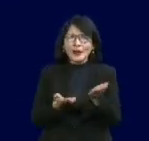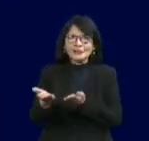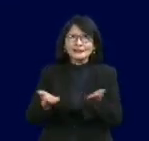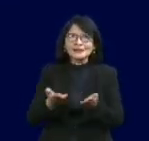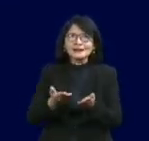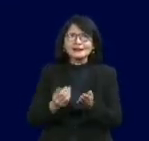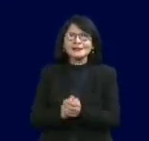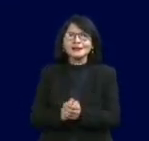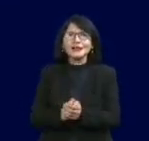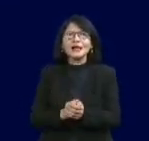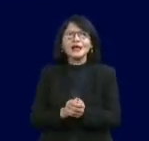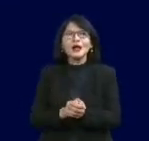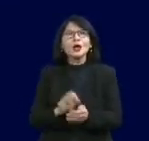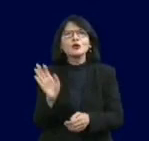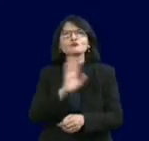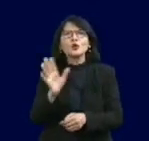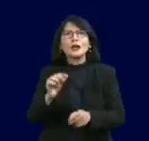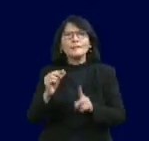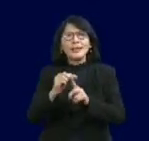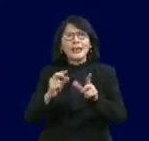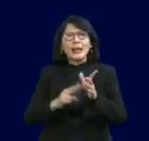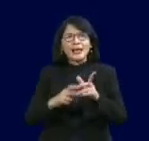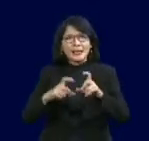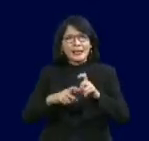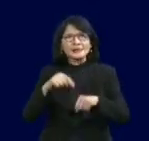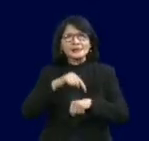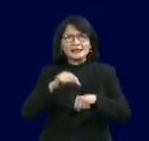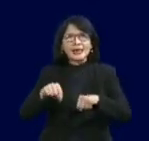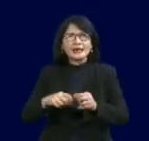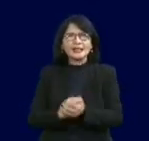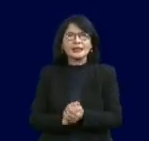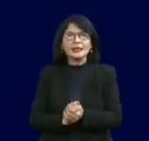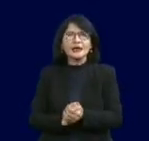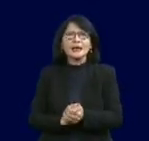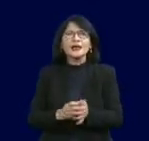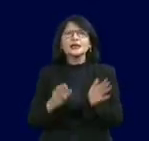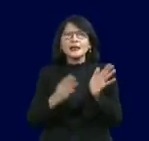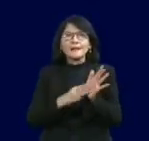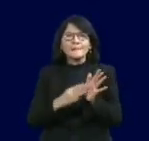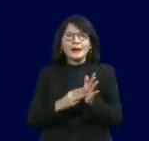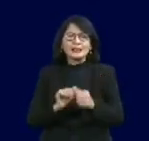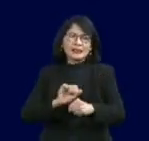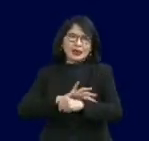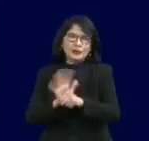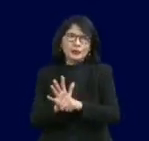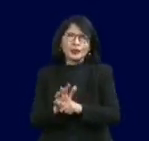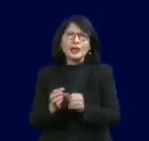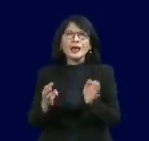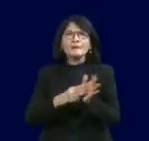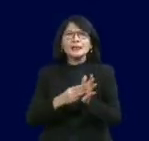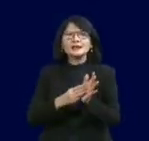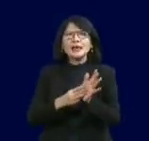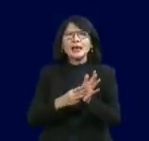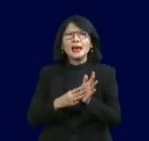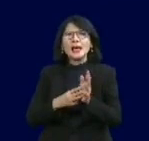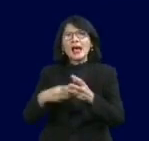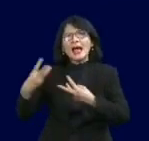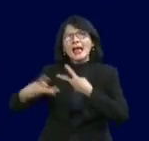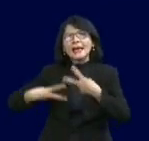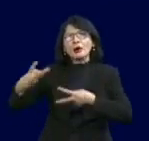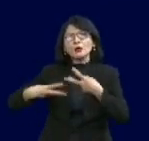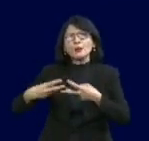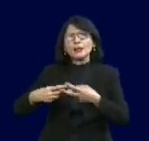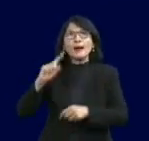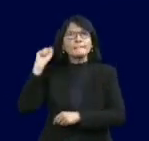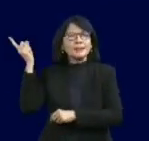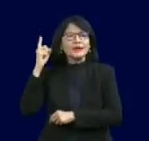non-PNS yang sudah ada di negara ini. Di masa krisis kesehatan ini dan krisis ekonomi ini, pemerintah harus